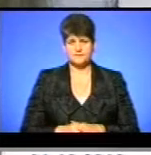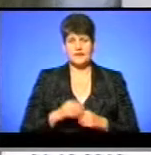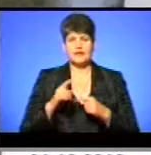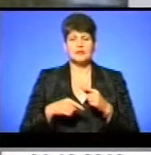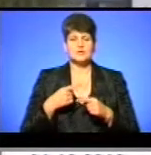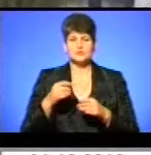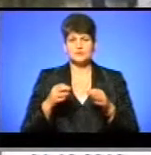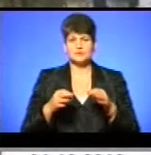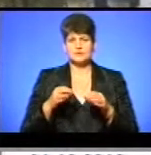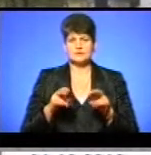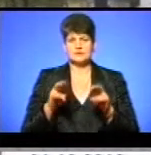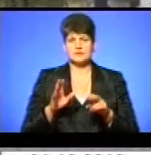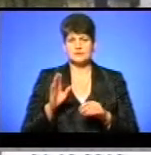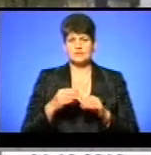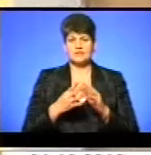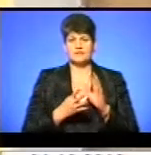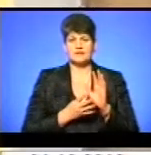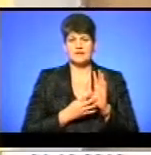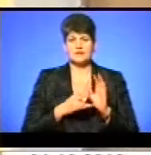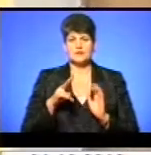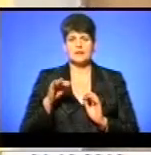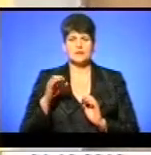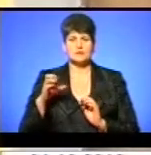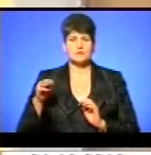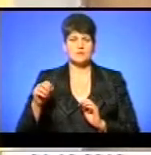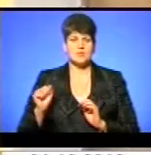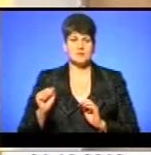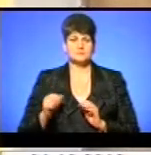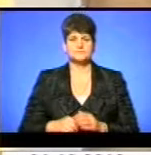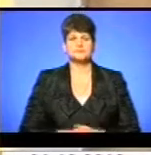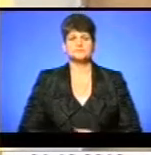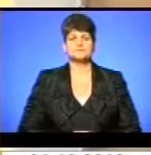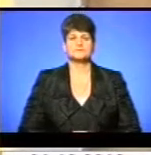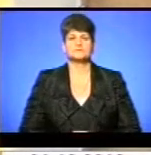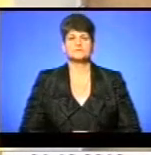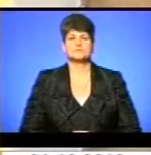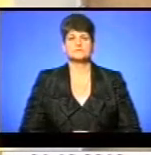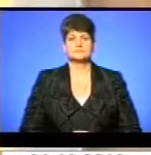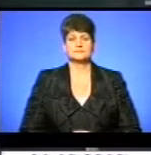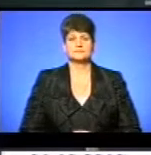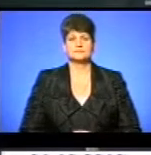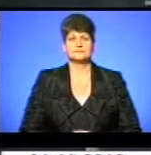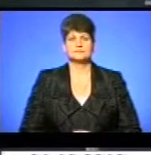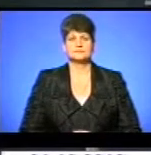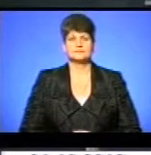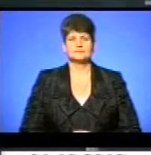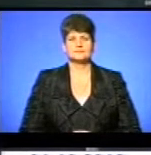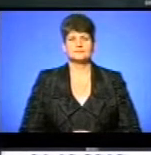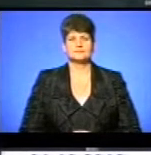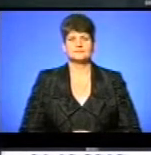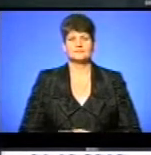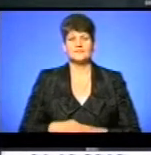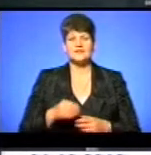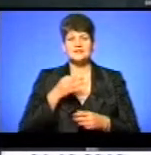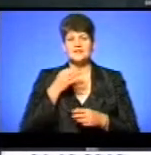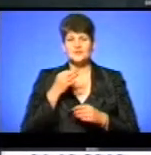судове засідання відбудеться 19 листопада. Любов Гадомська, Юрій Багрій, новини. Зазначу,